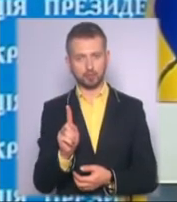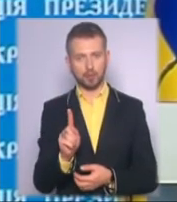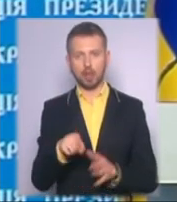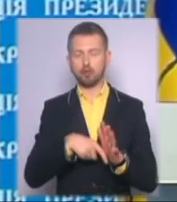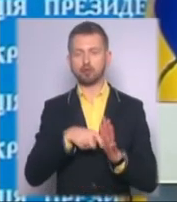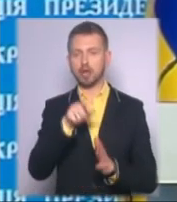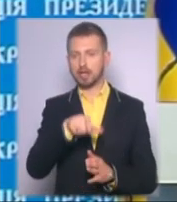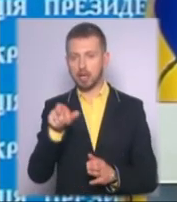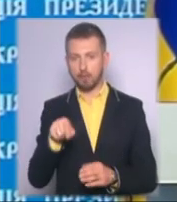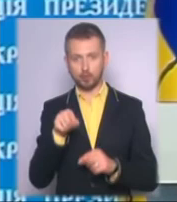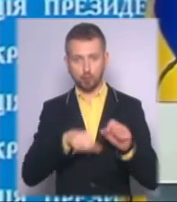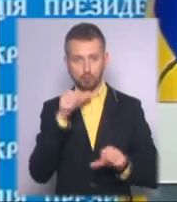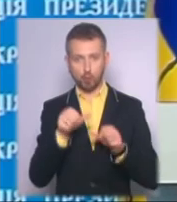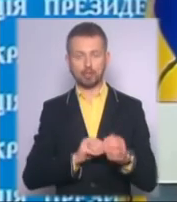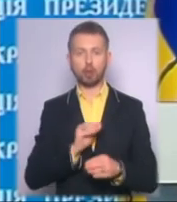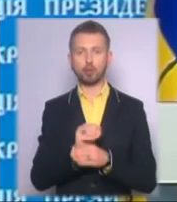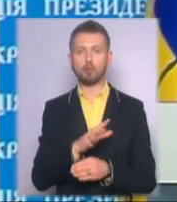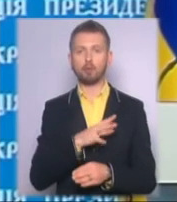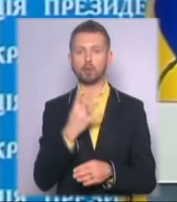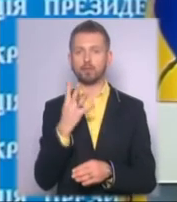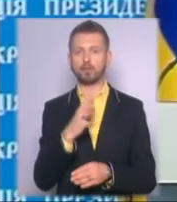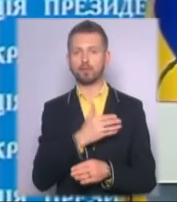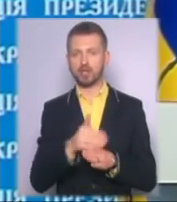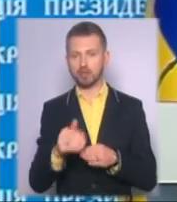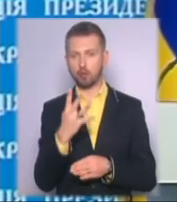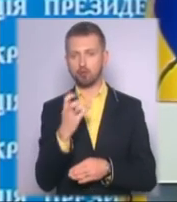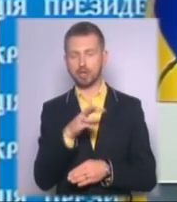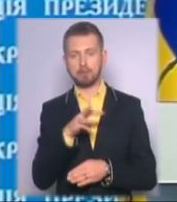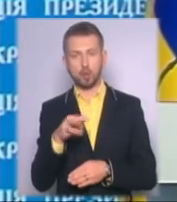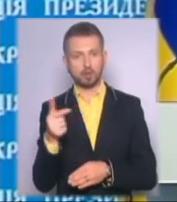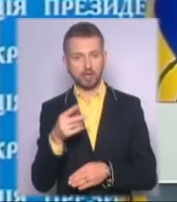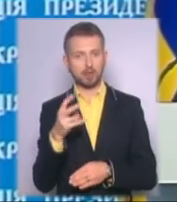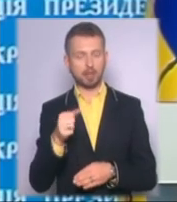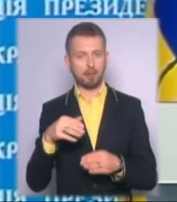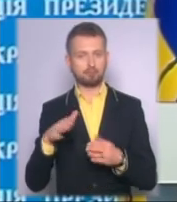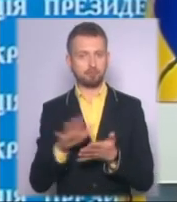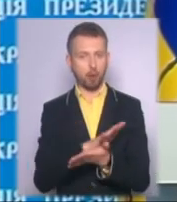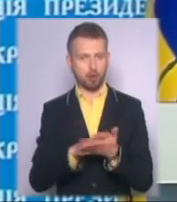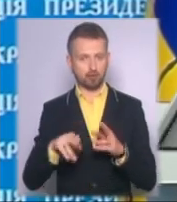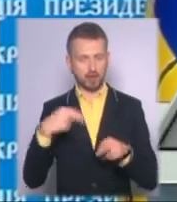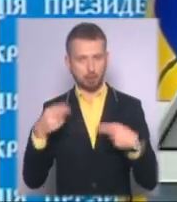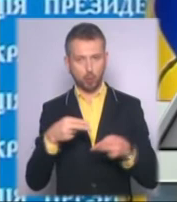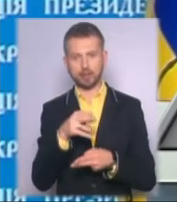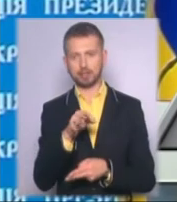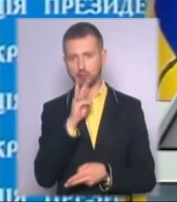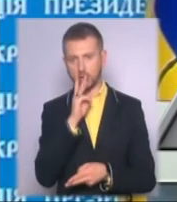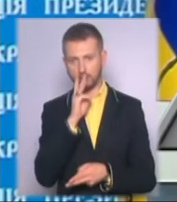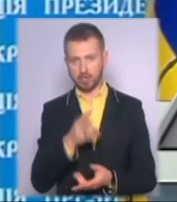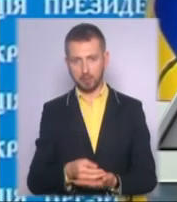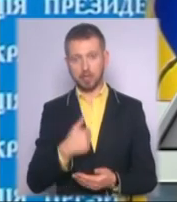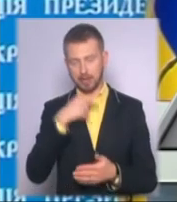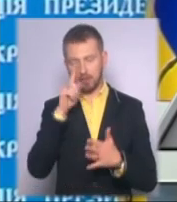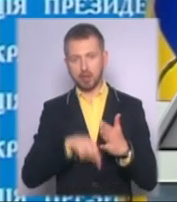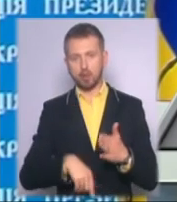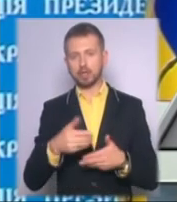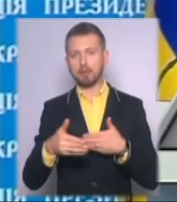шахтарям в цьому році вже додатково було виділено 400 мільйонів гривень на погашення заборгованості заробітної плати. Переконаний, що найближчим